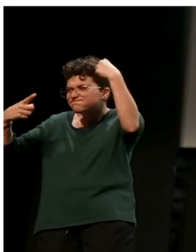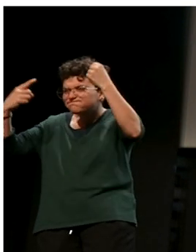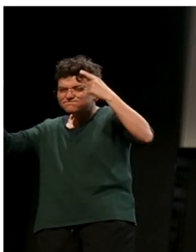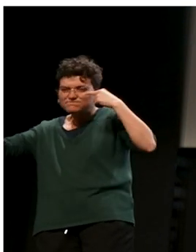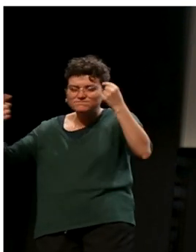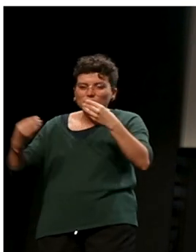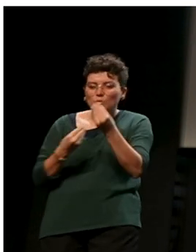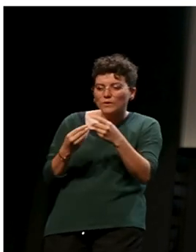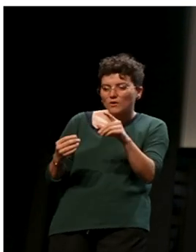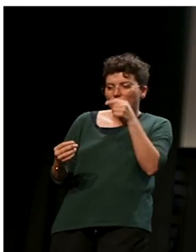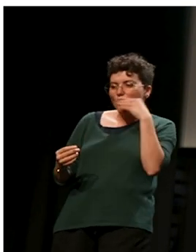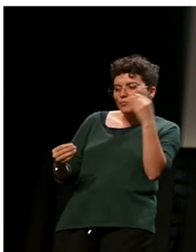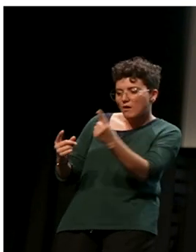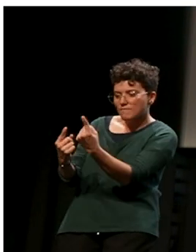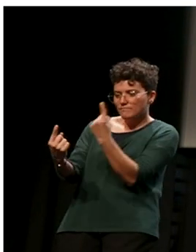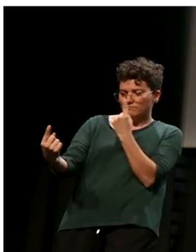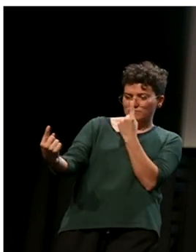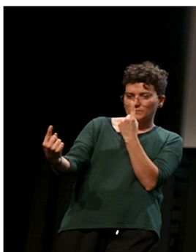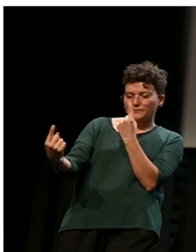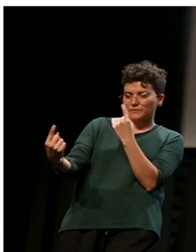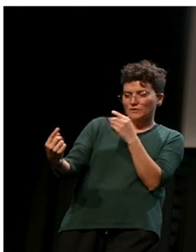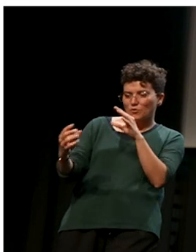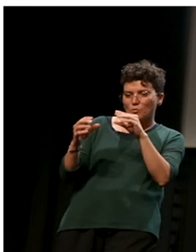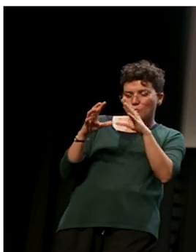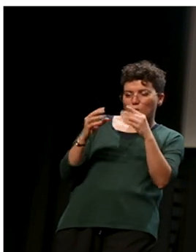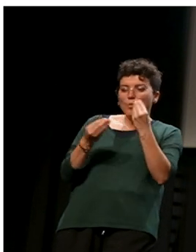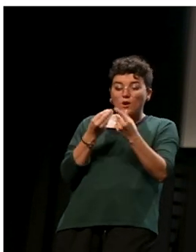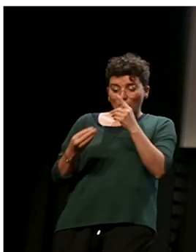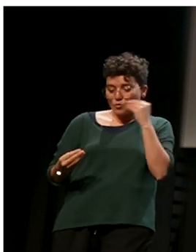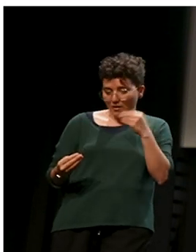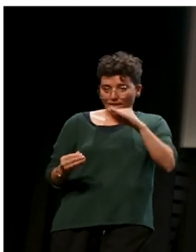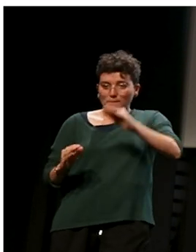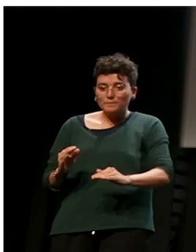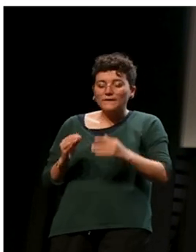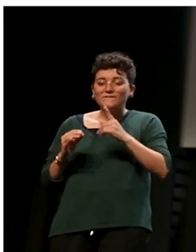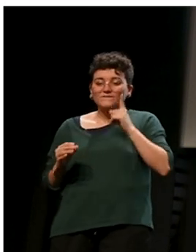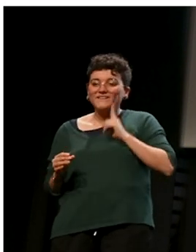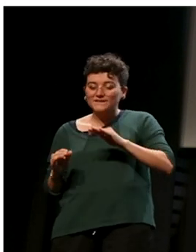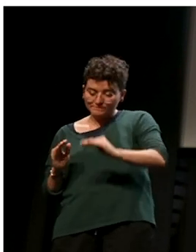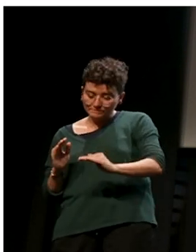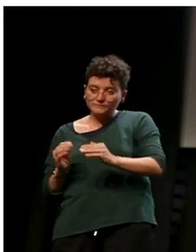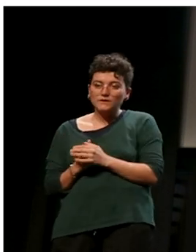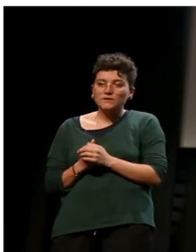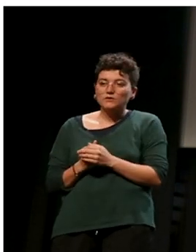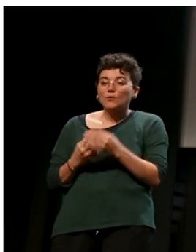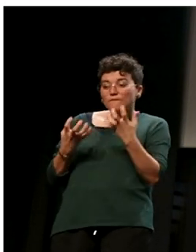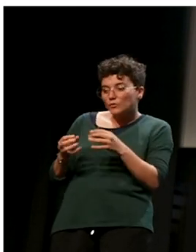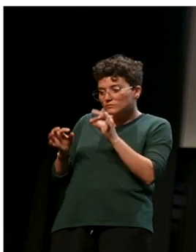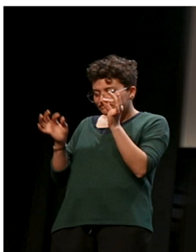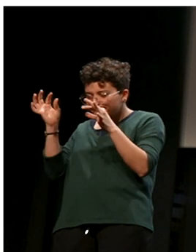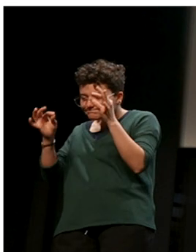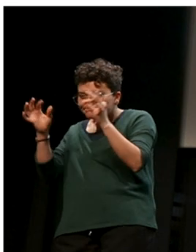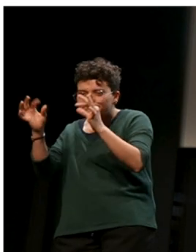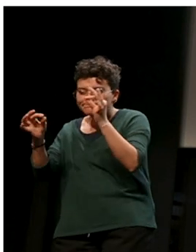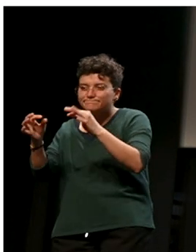plan, lui au contraire, soit dans des formes rondes. Je voudrais que ce soit une petite fille. Je voudrais telle chose, telle chose. Et donc, là, c'est un travail de